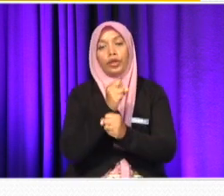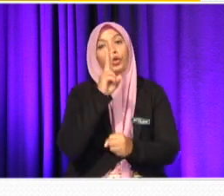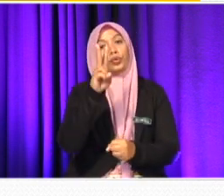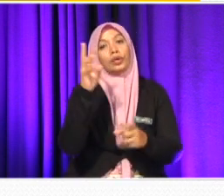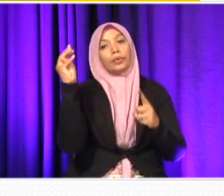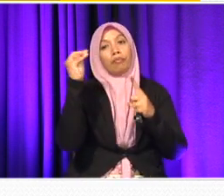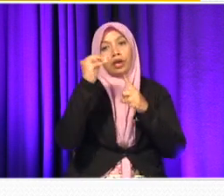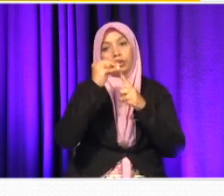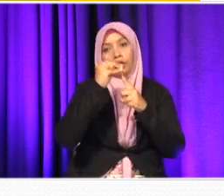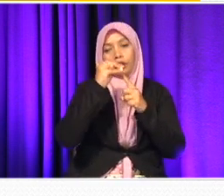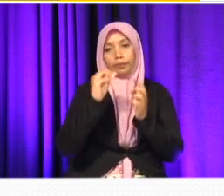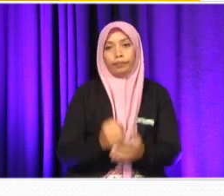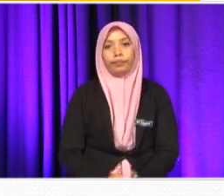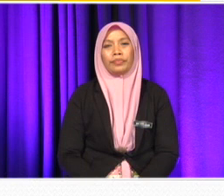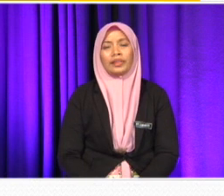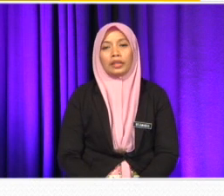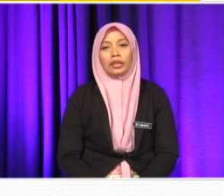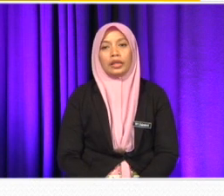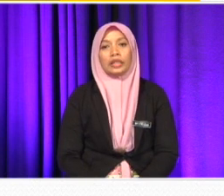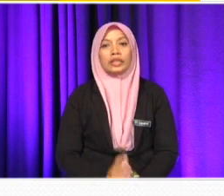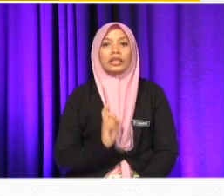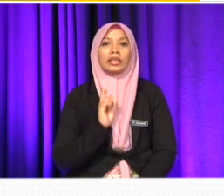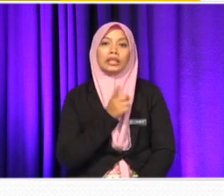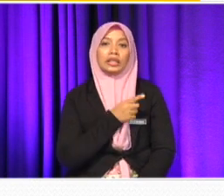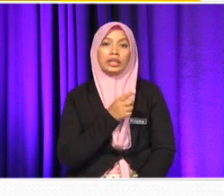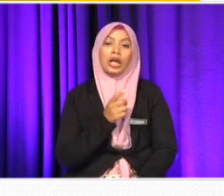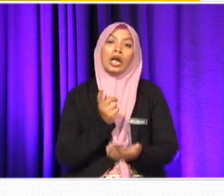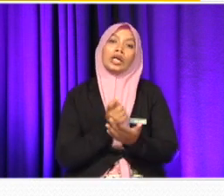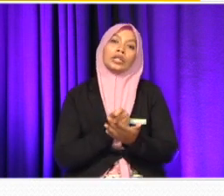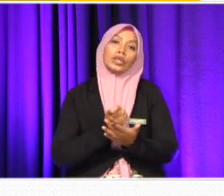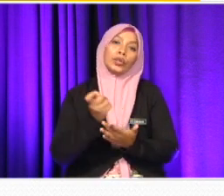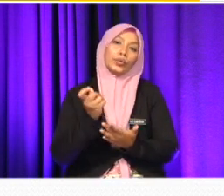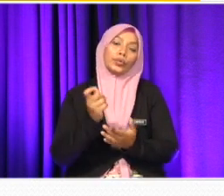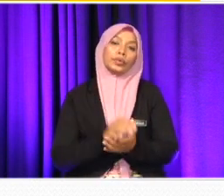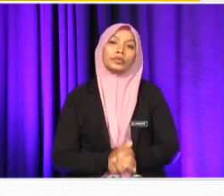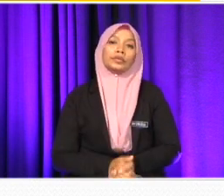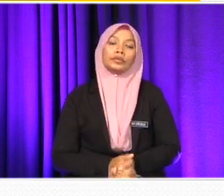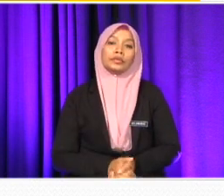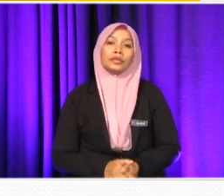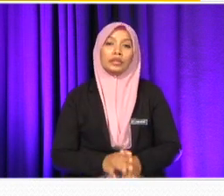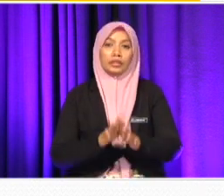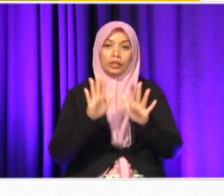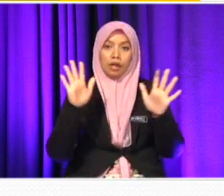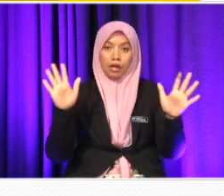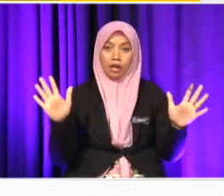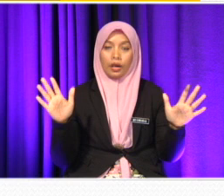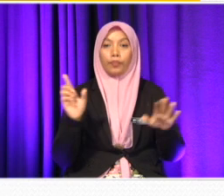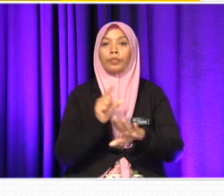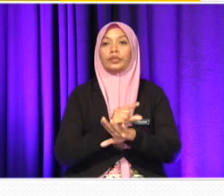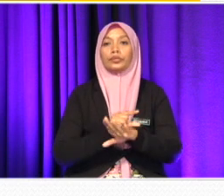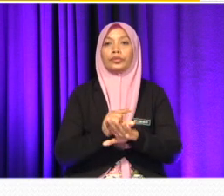markah mereka itu kita terus Terangkan hewannya yang menghasilkan produk dan pringatan untuk pengguna dengan